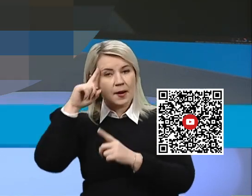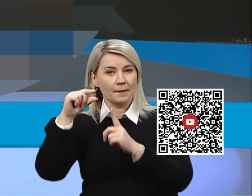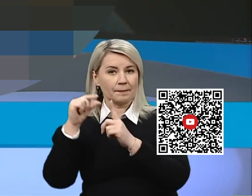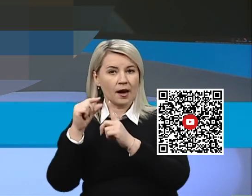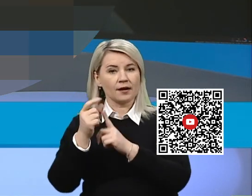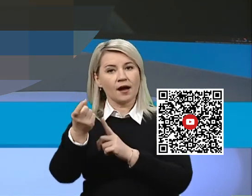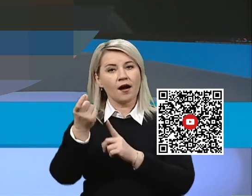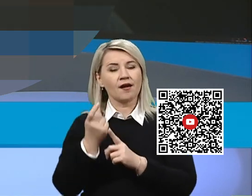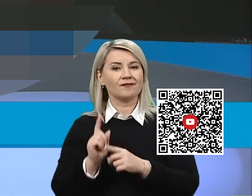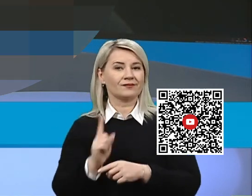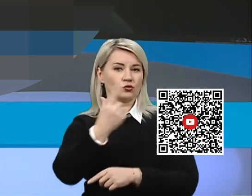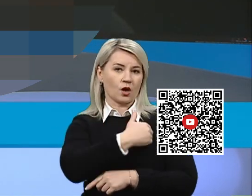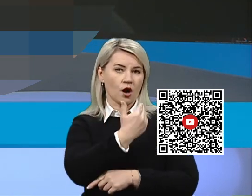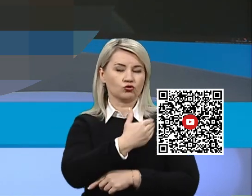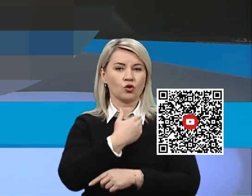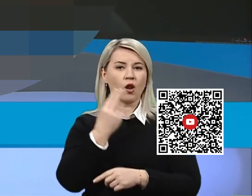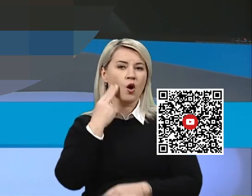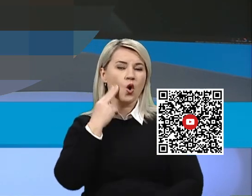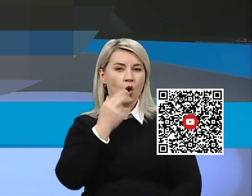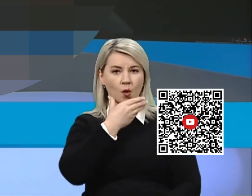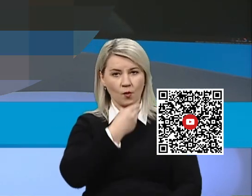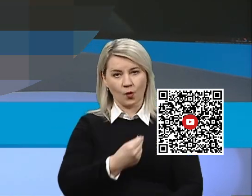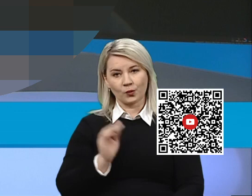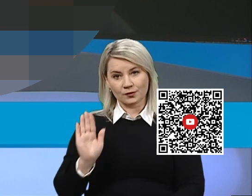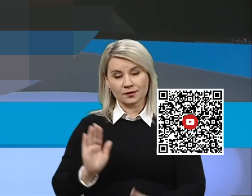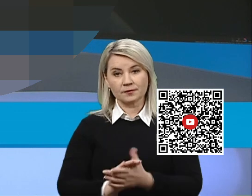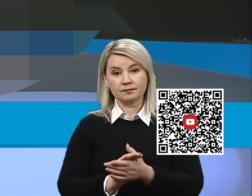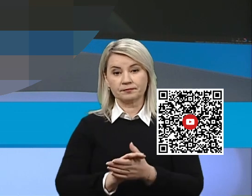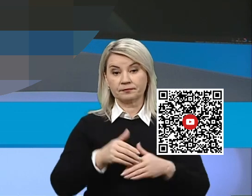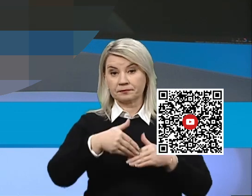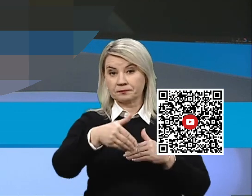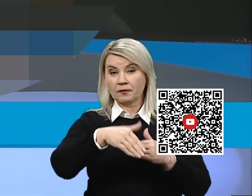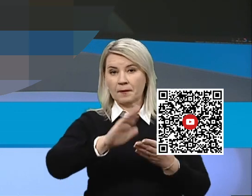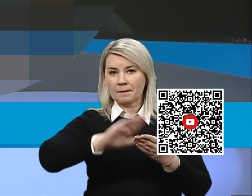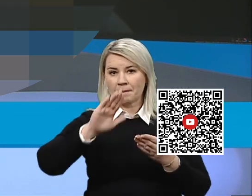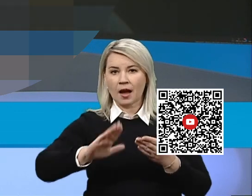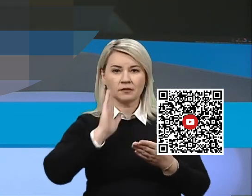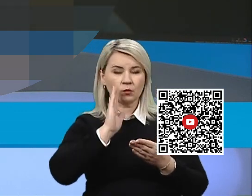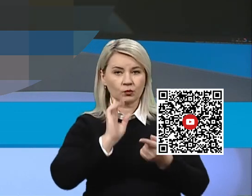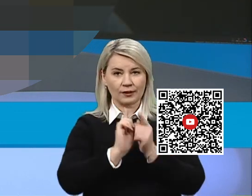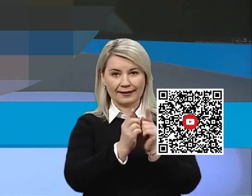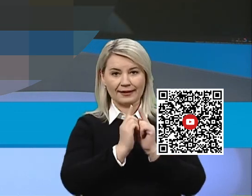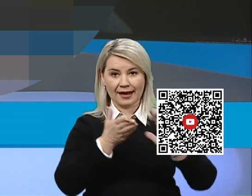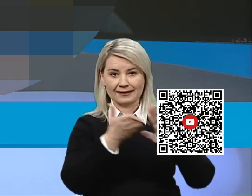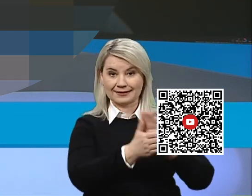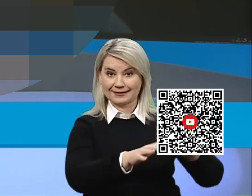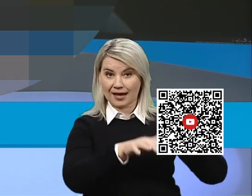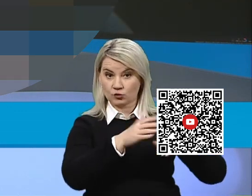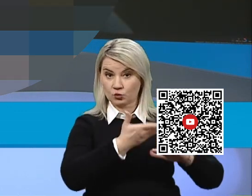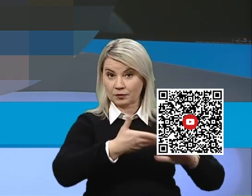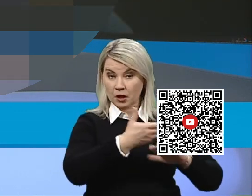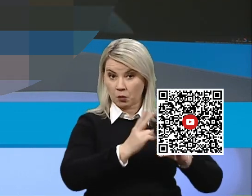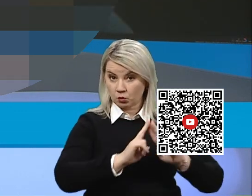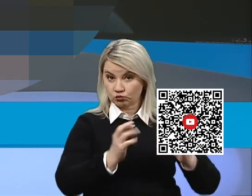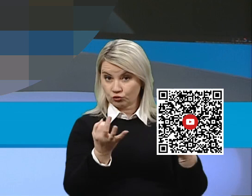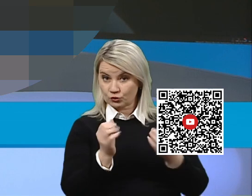Pěkný večer, pane doktore. V pátek má být jednání zastupitelstva. Může se ještě něco změnit do té doby, nebo už teď se dá říct